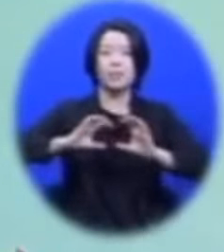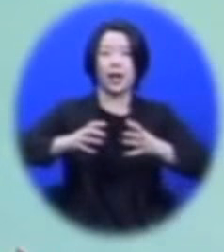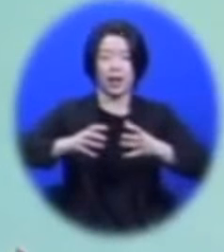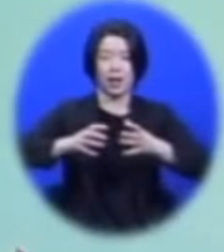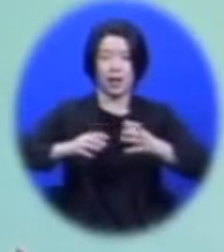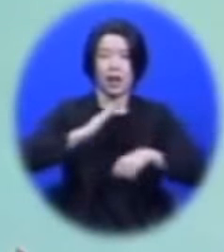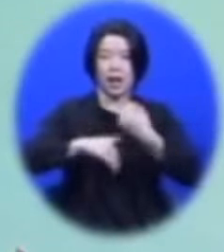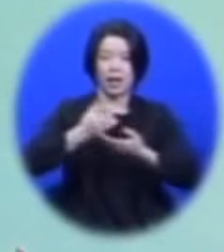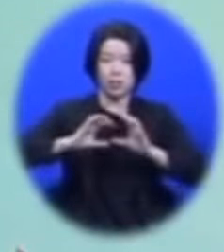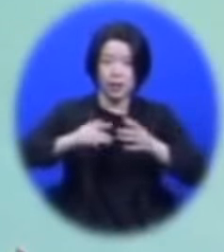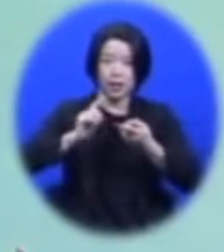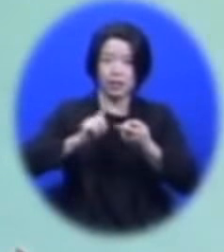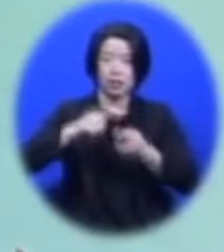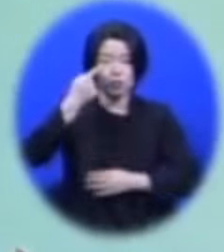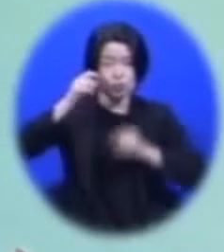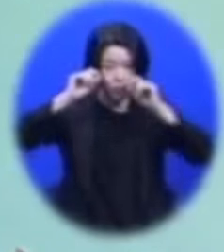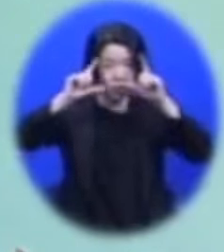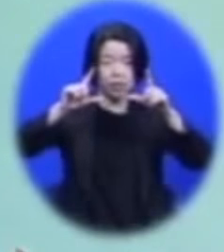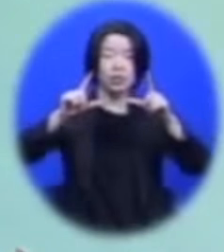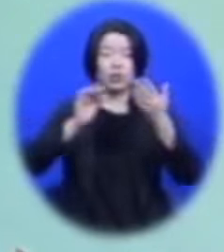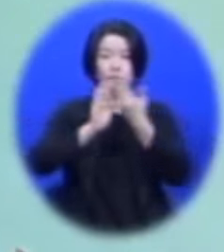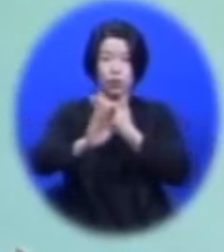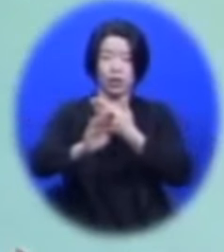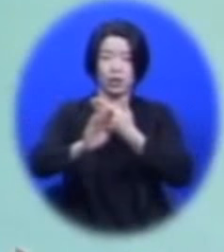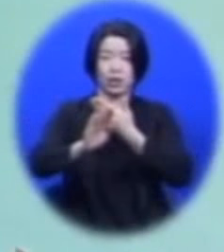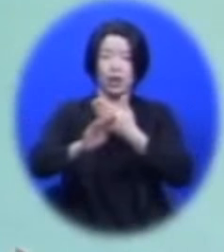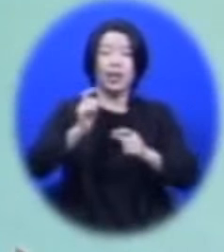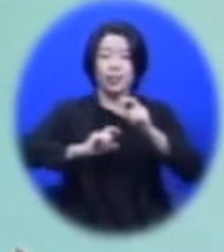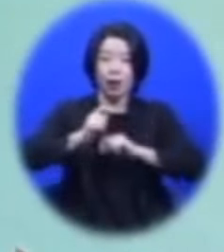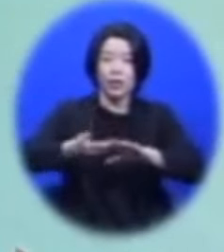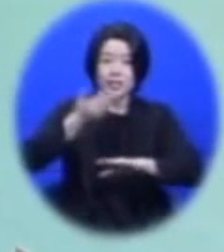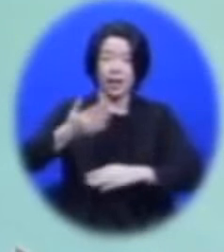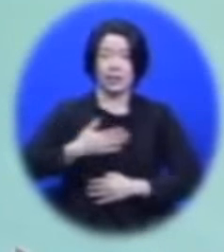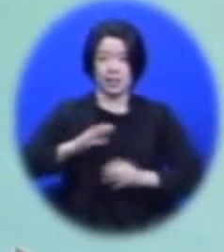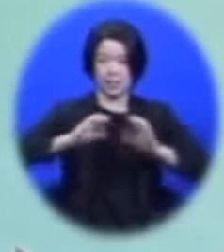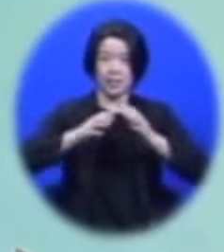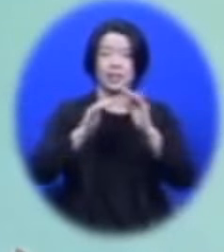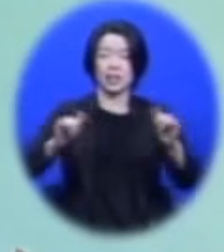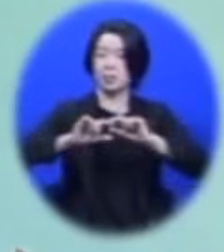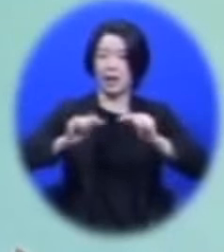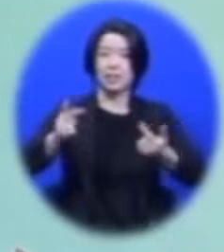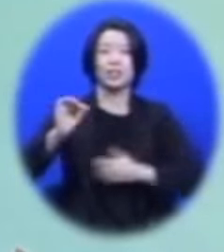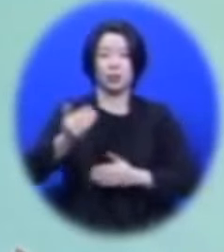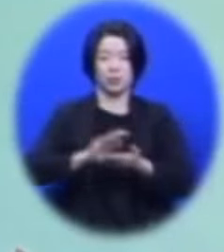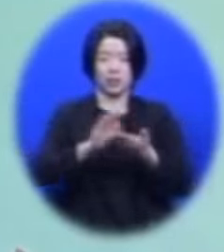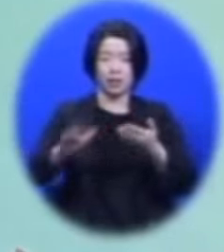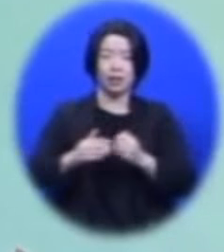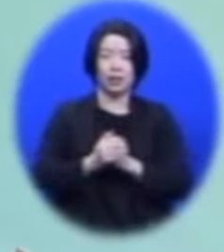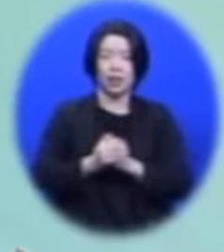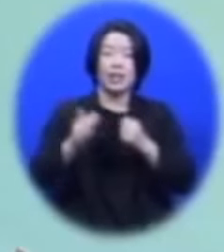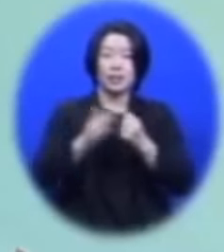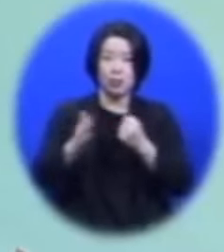하나님의 나라에 대해서 눈이 뜨이고 나면 그러면 더 이상 나는 세상 사람이 아니게 됩니다.